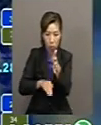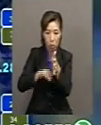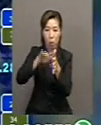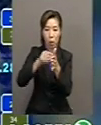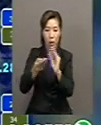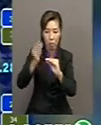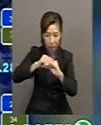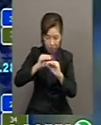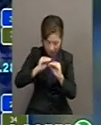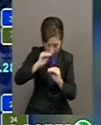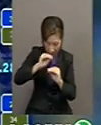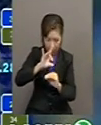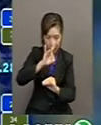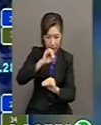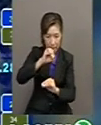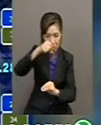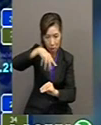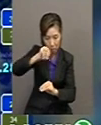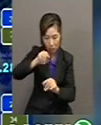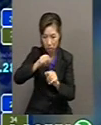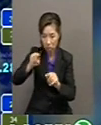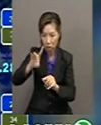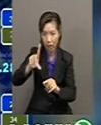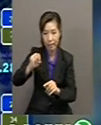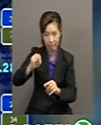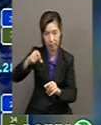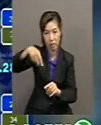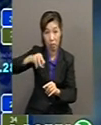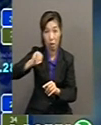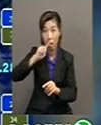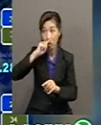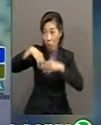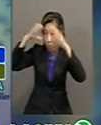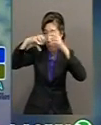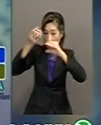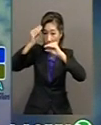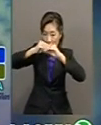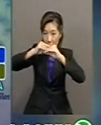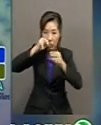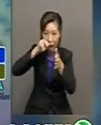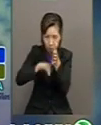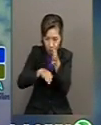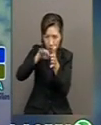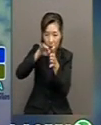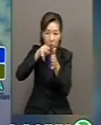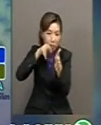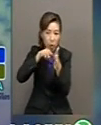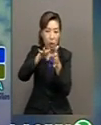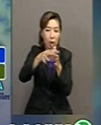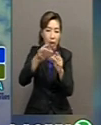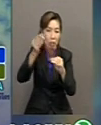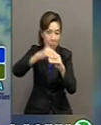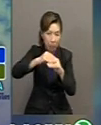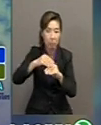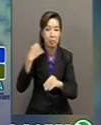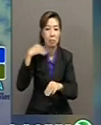จุบัน80เซนถึง120เซนติเมตรนะครับหากมีฝนตกลงมาเพิ่มก็จะทำให้มีปริมาณน้ำไหลผ่านเขื่อนเจ้าพระย